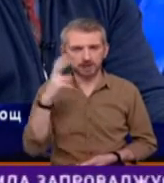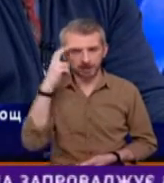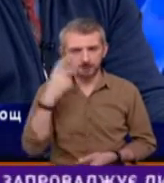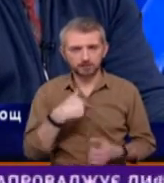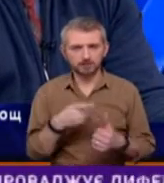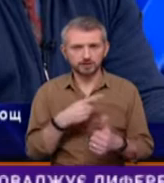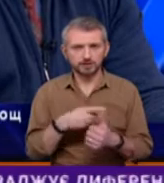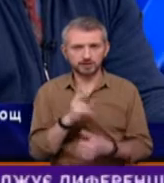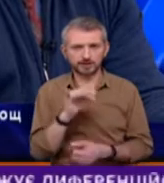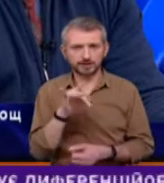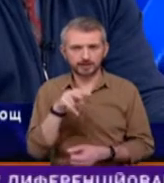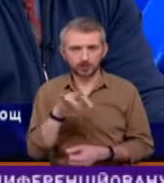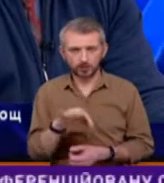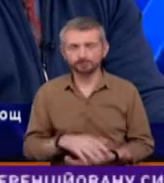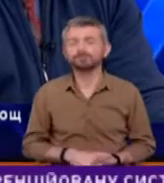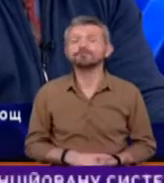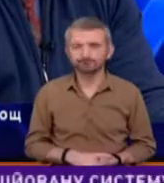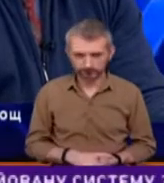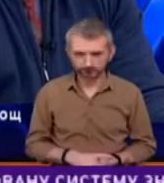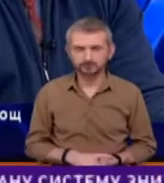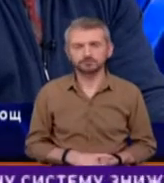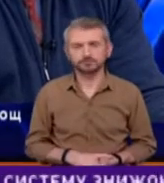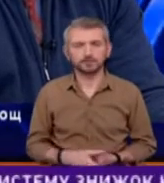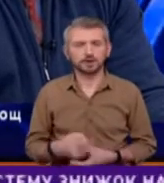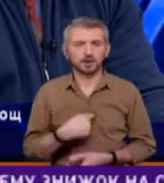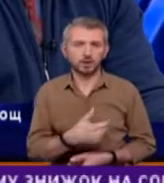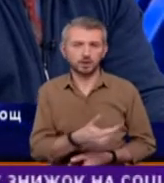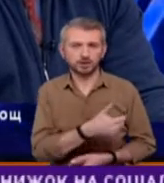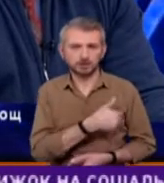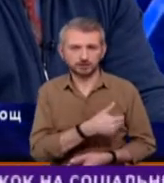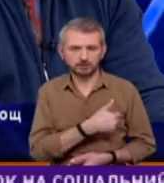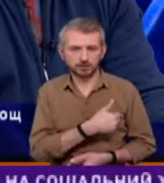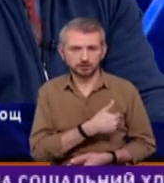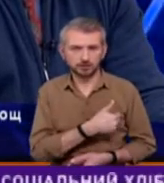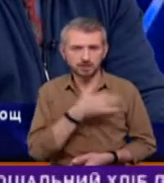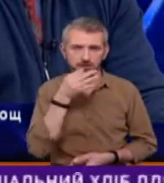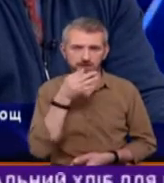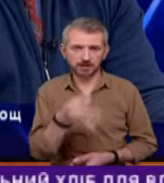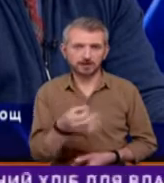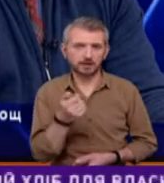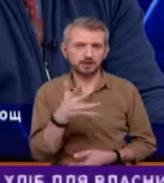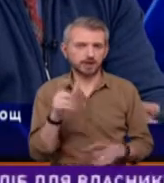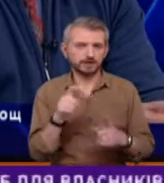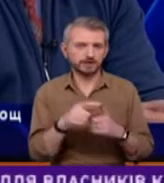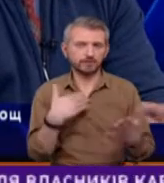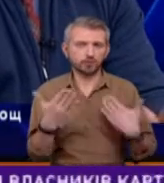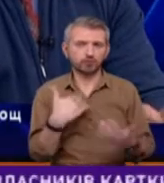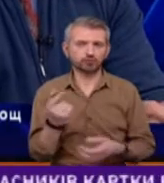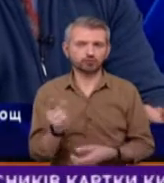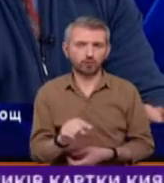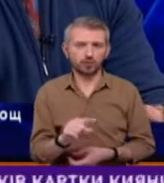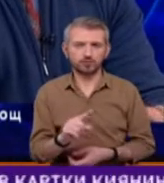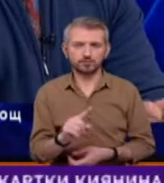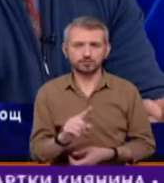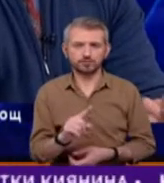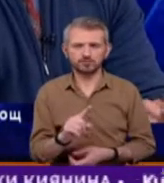звати Кирило. Так, пане Кирило, слухаємо вас уважно. Я хотів би сказати декілька слів відносно того, що... Будь